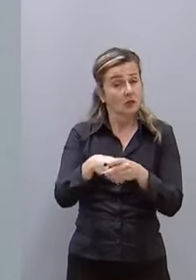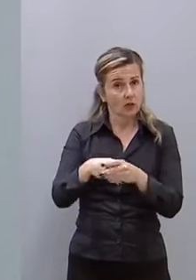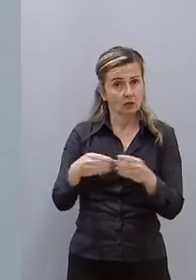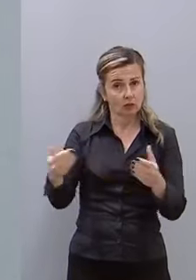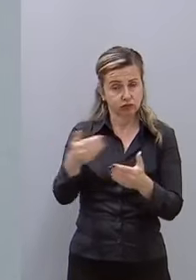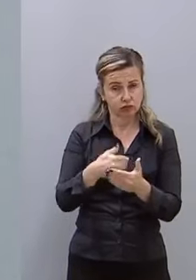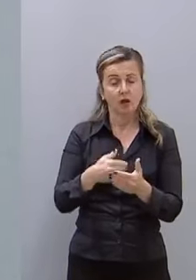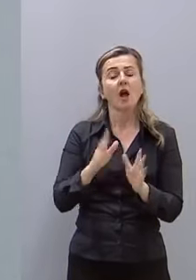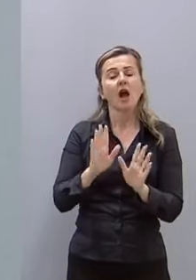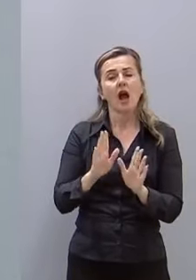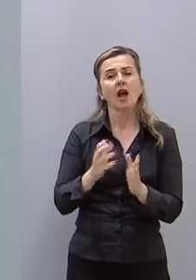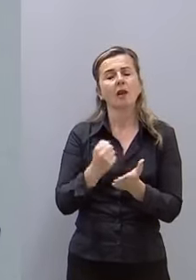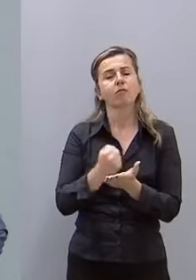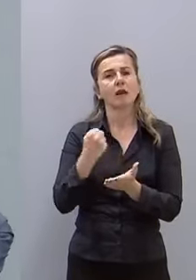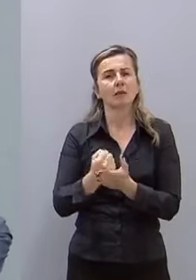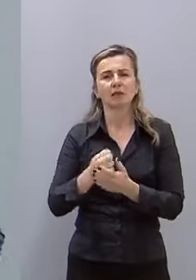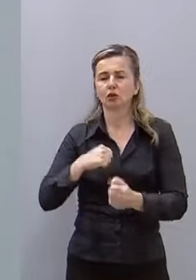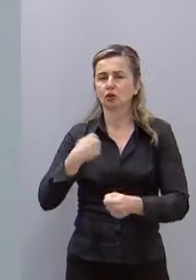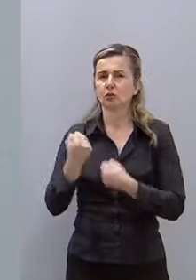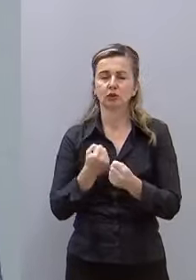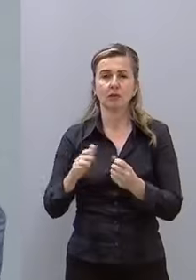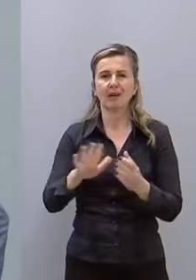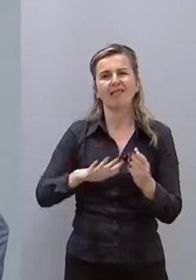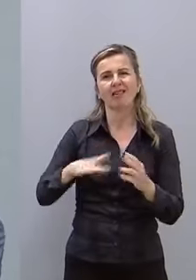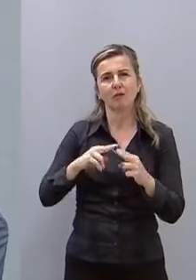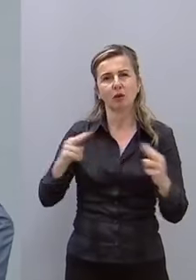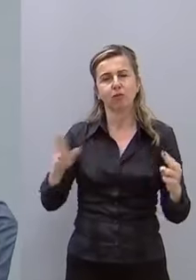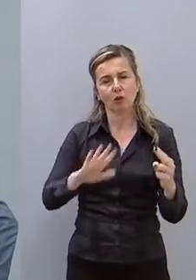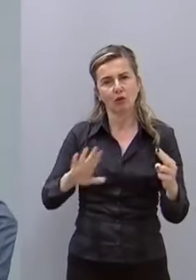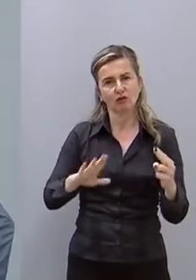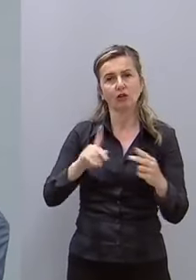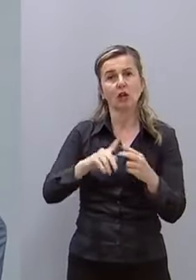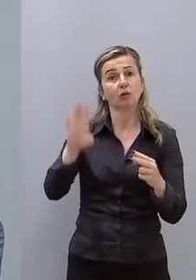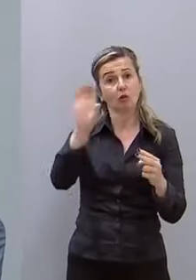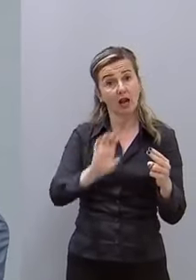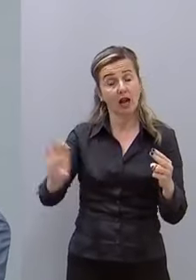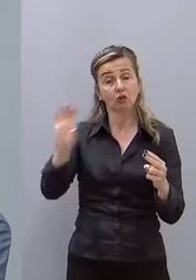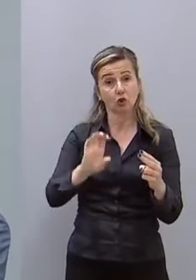tra gli spostamenti consentiti nell'ambito del territorio provinciale e regionale